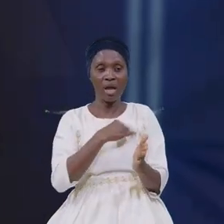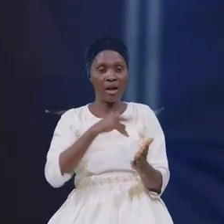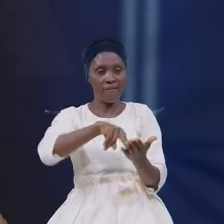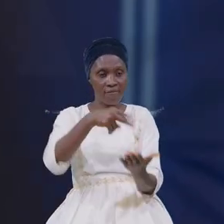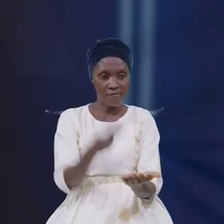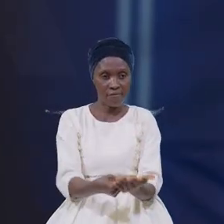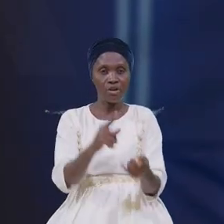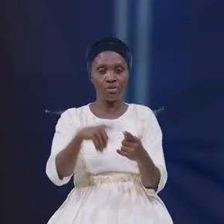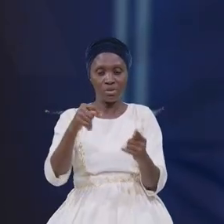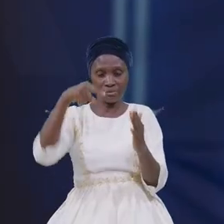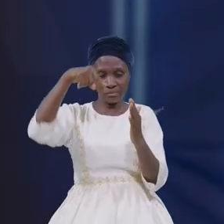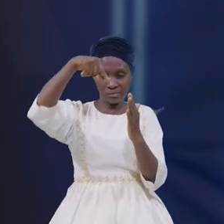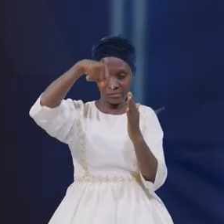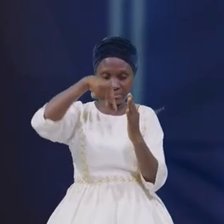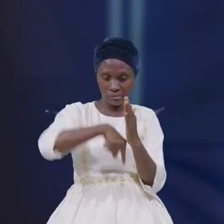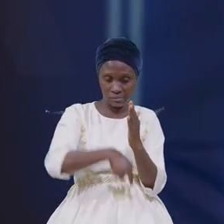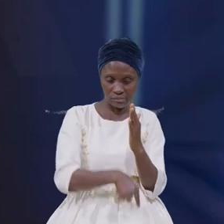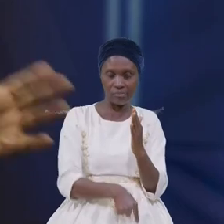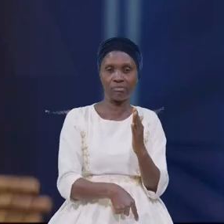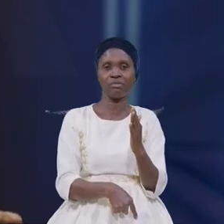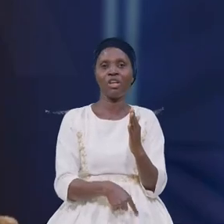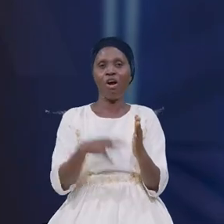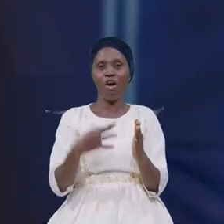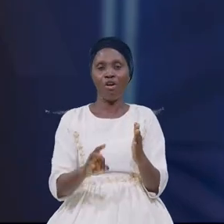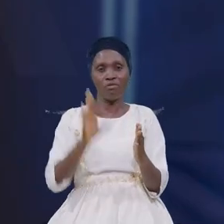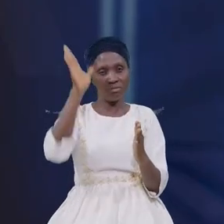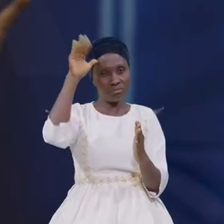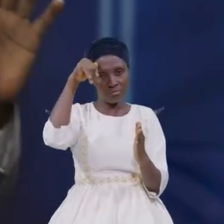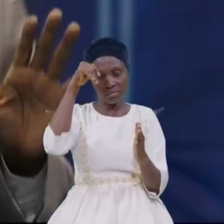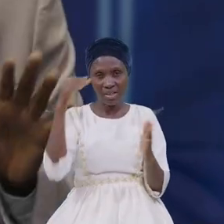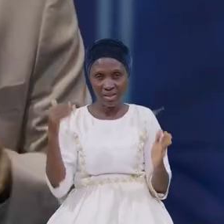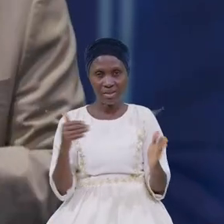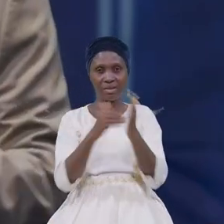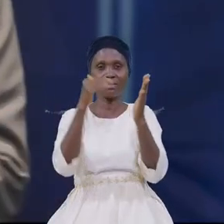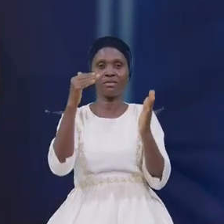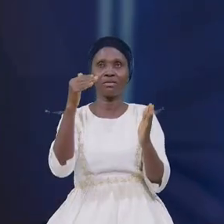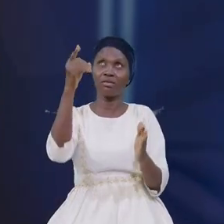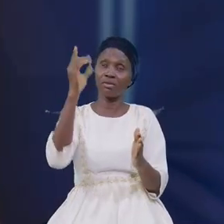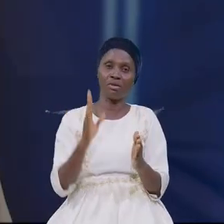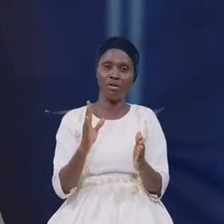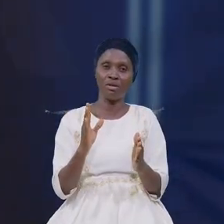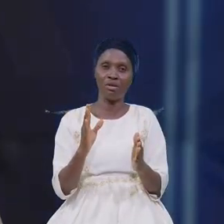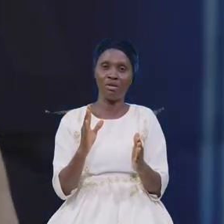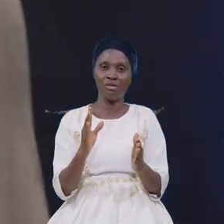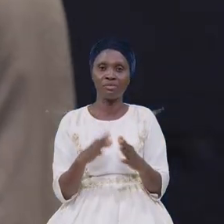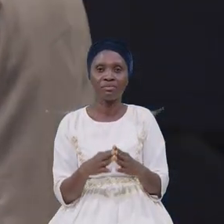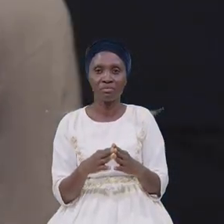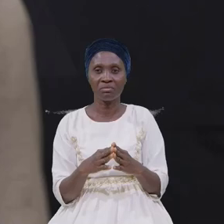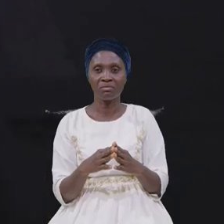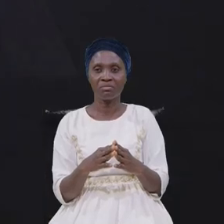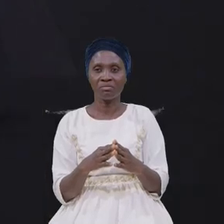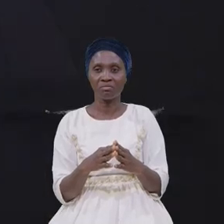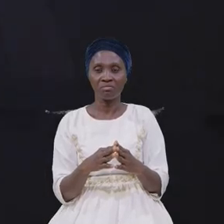sommet de la justice pour tomber au fond, au bas